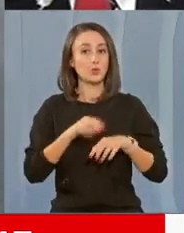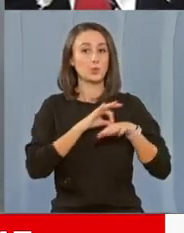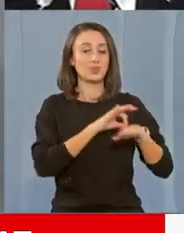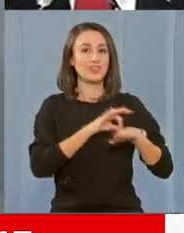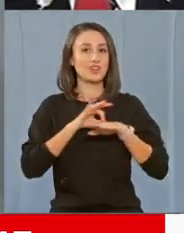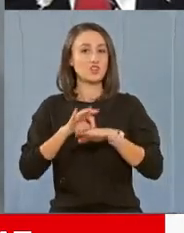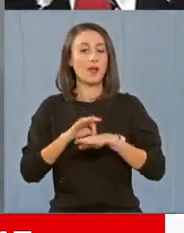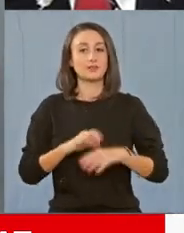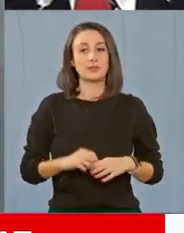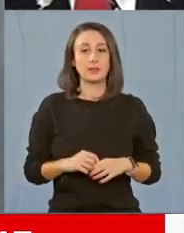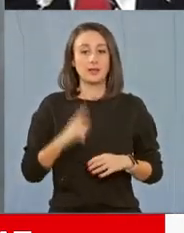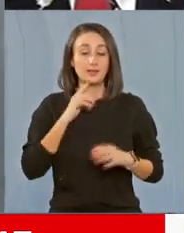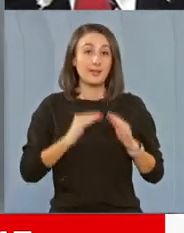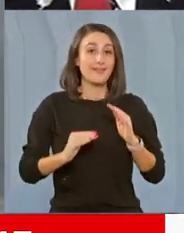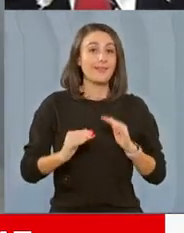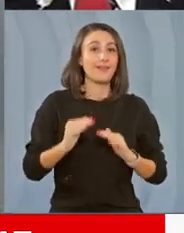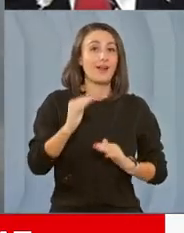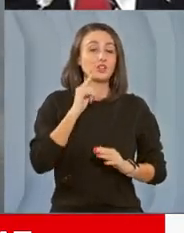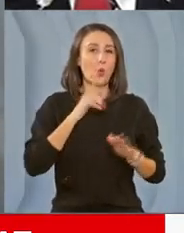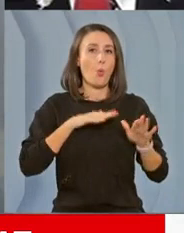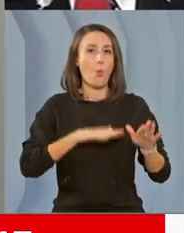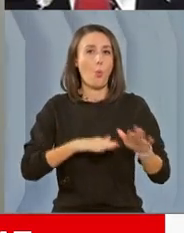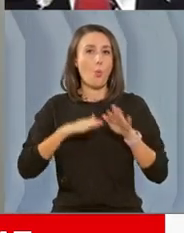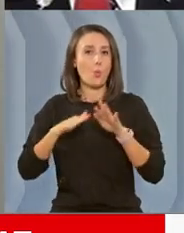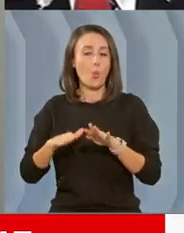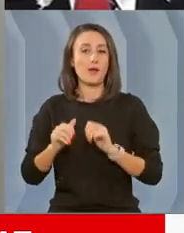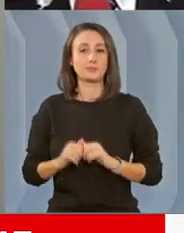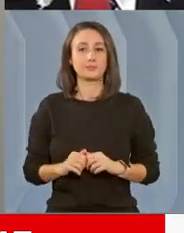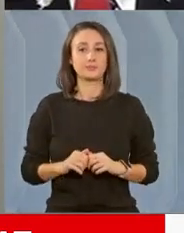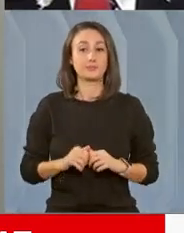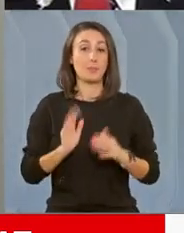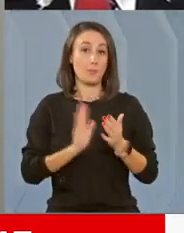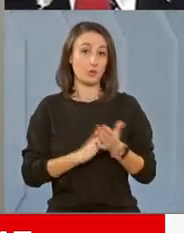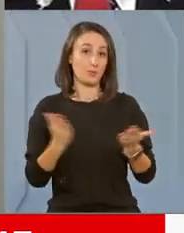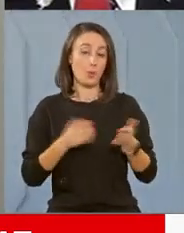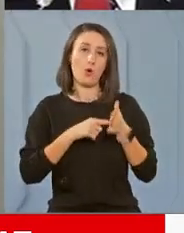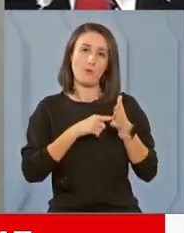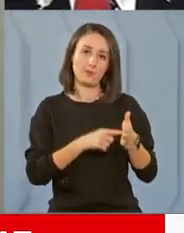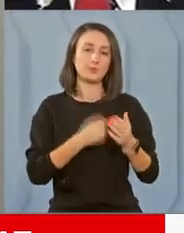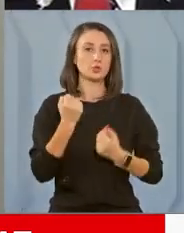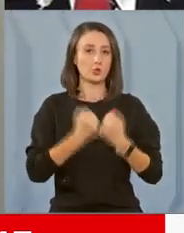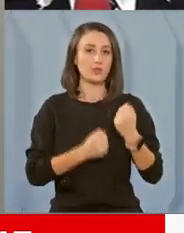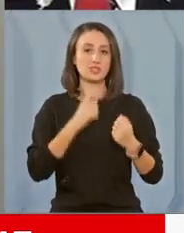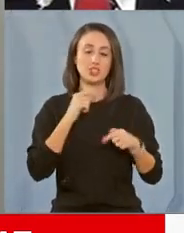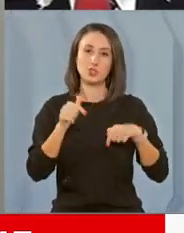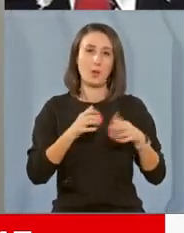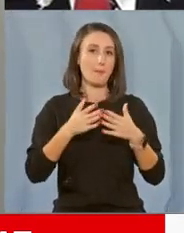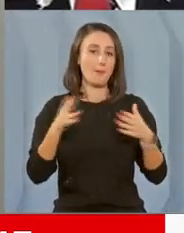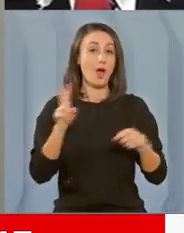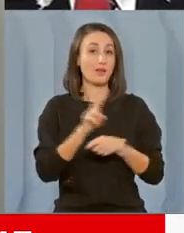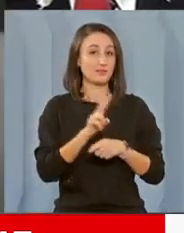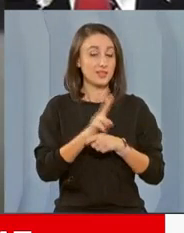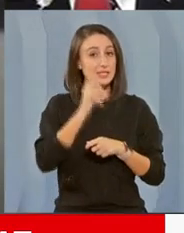dirijat, valul de trafic fiind în creștere, circulându-se în coloană pe sensul de ieșire, motiv pentru care le recomandăm șoferilor să circule cu mare atenție